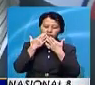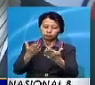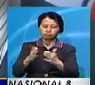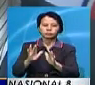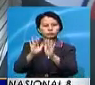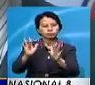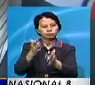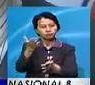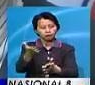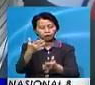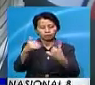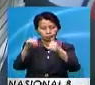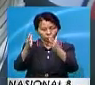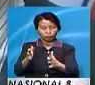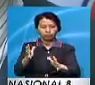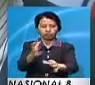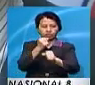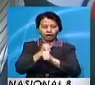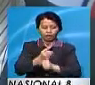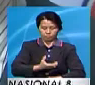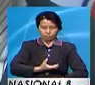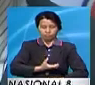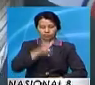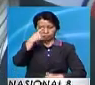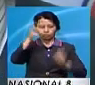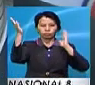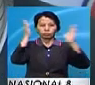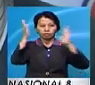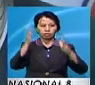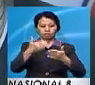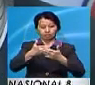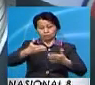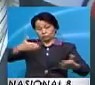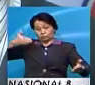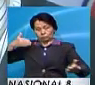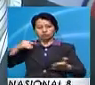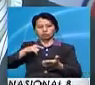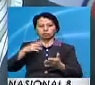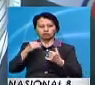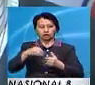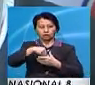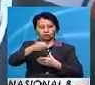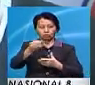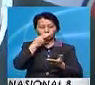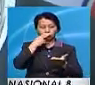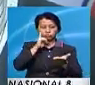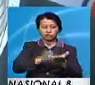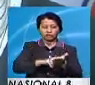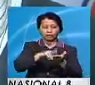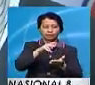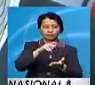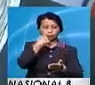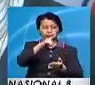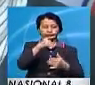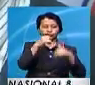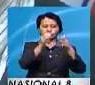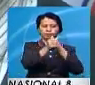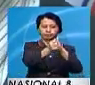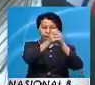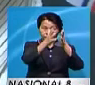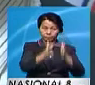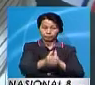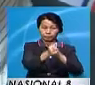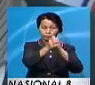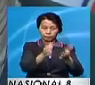antarabangsa menyumbangkan pingat kepada negara kerana sebelum ni kita tahu kalau kita nak Keluarkan satu stem biasanya kepada pemimpin